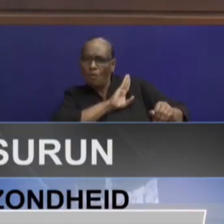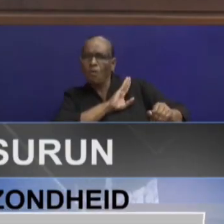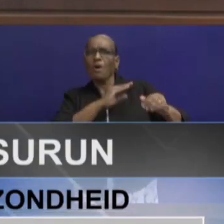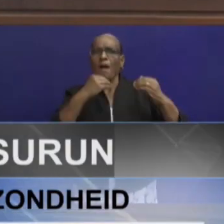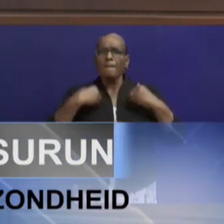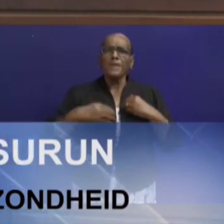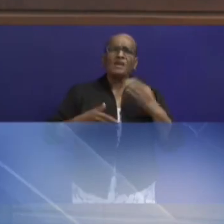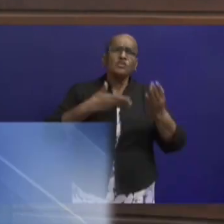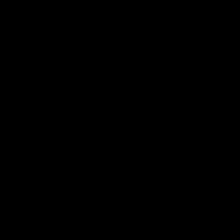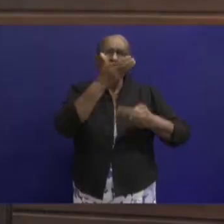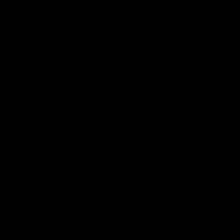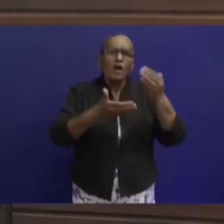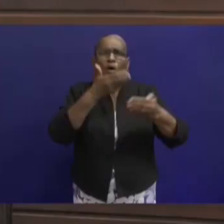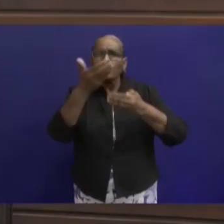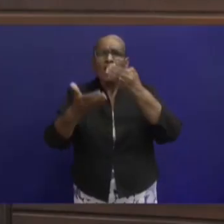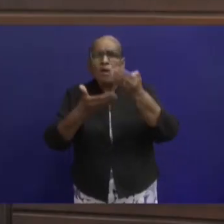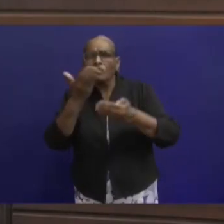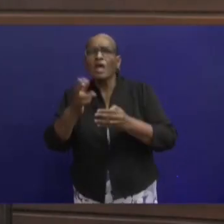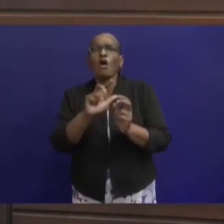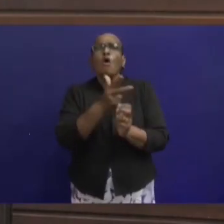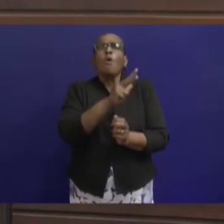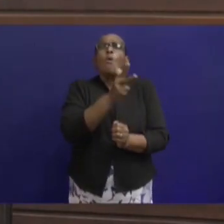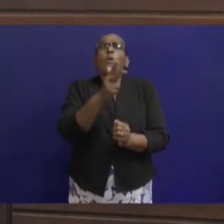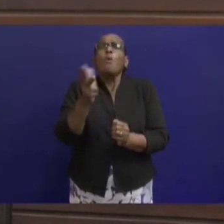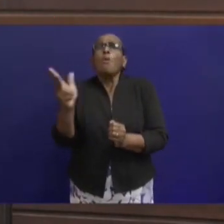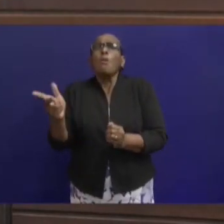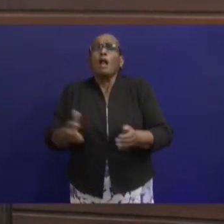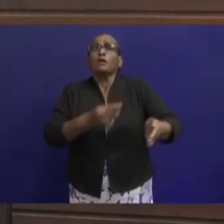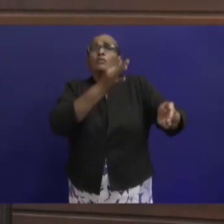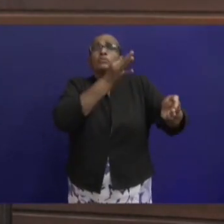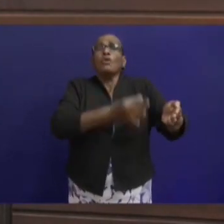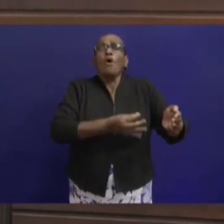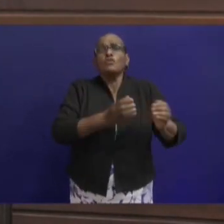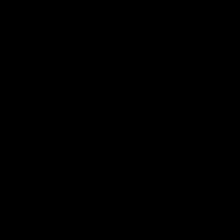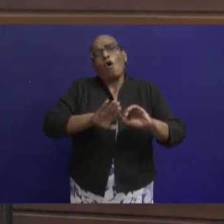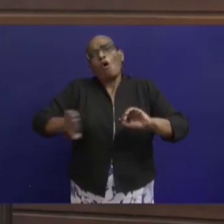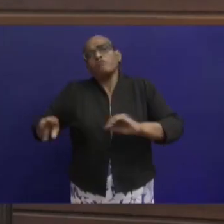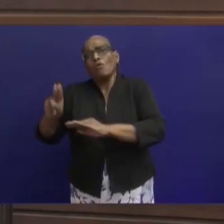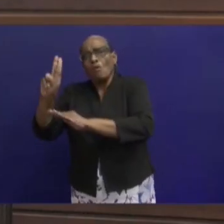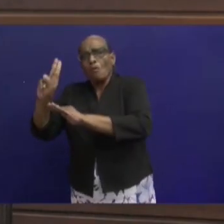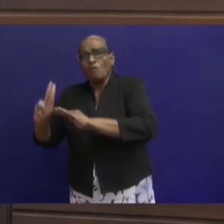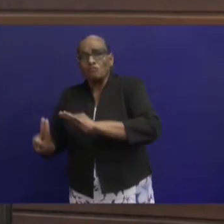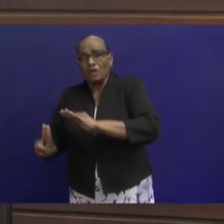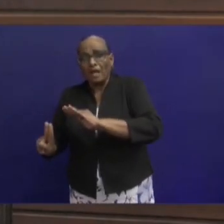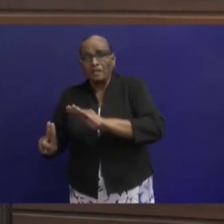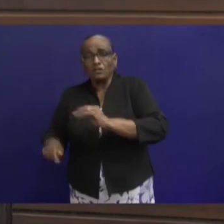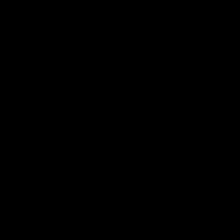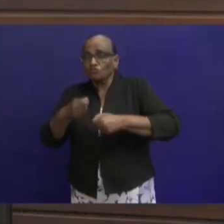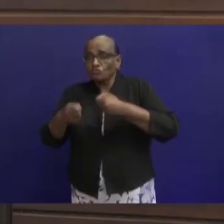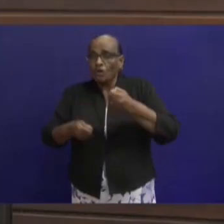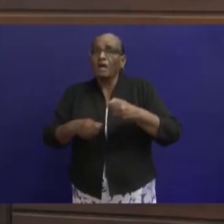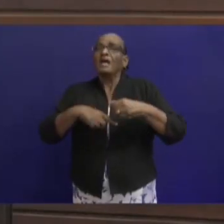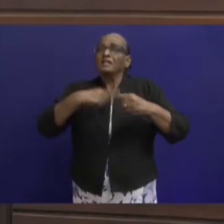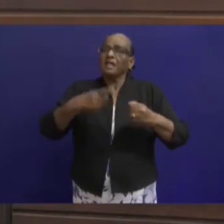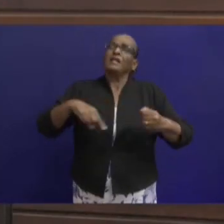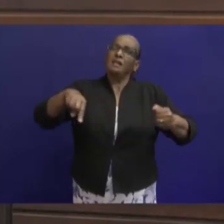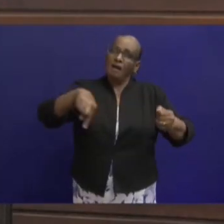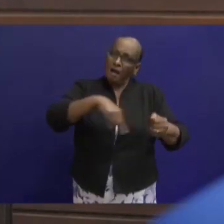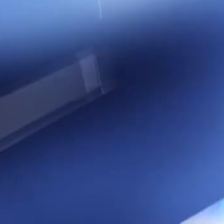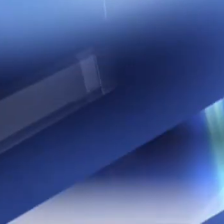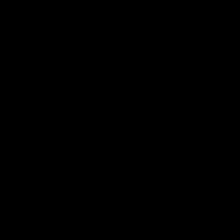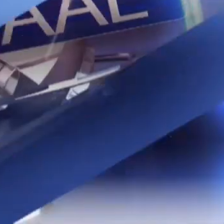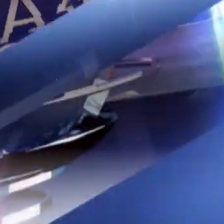doorgegeven voor welke quarantaine zal worden gezorgd en dan mogen ze naar hun plek van